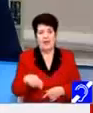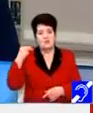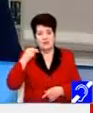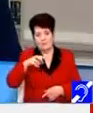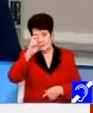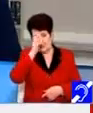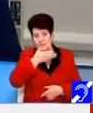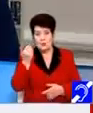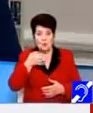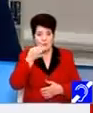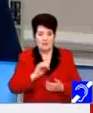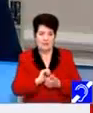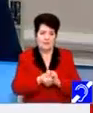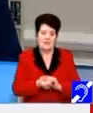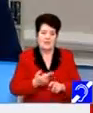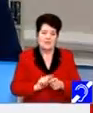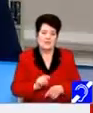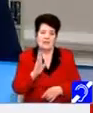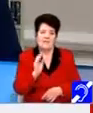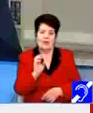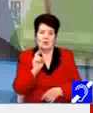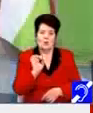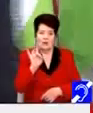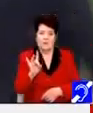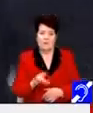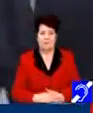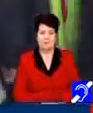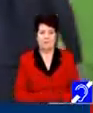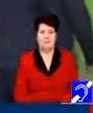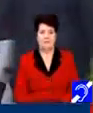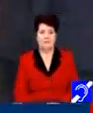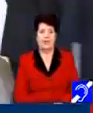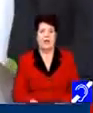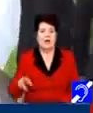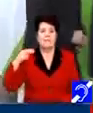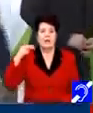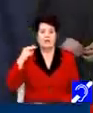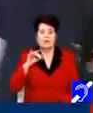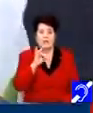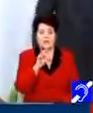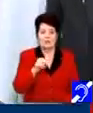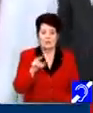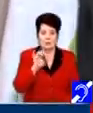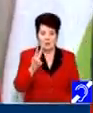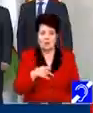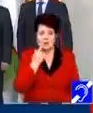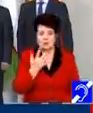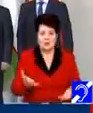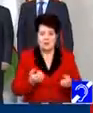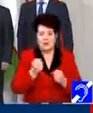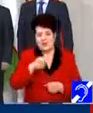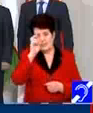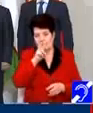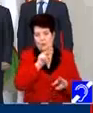nu are competenția de a modifica acest vector. Președintele Igor Dodon spune că obținerea